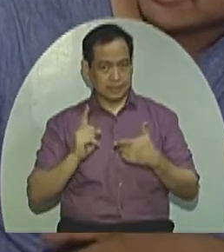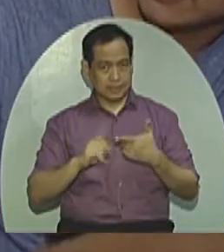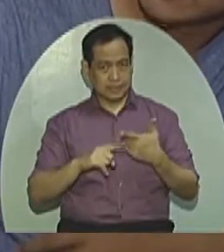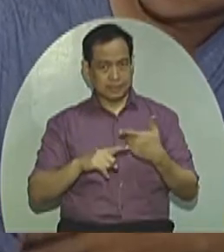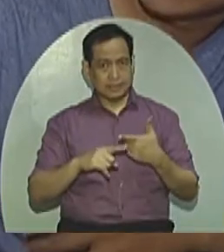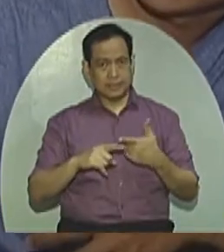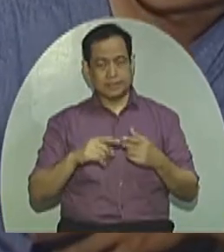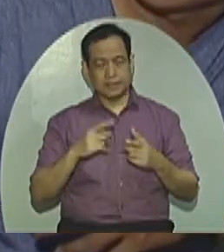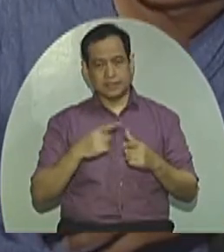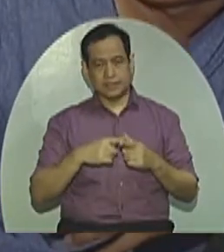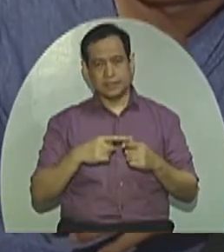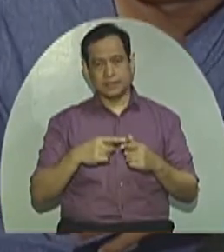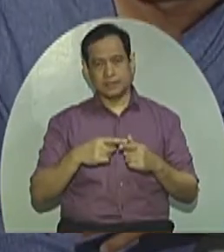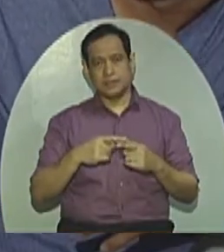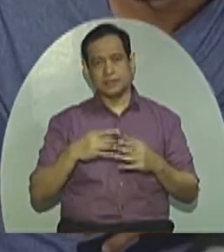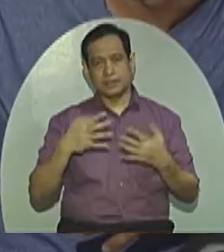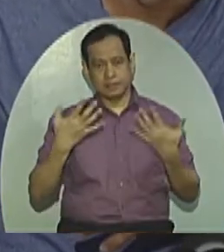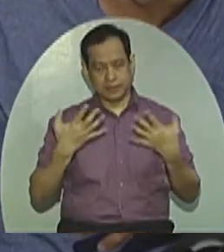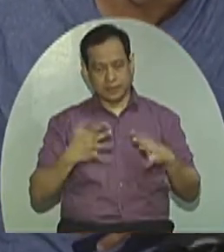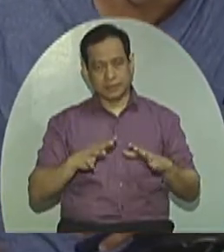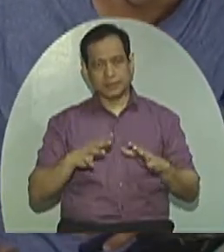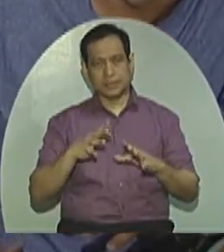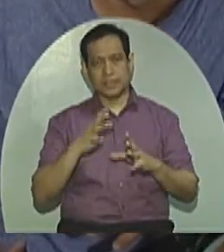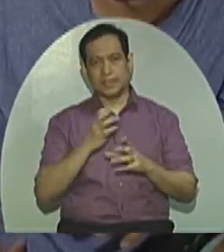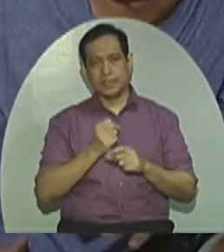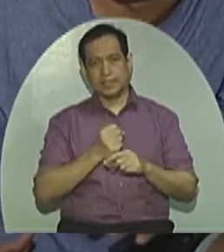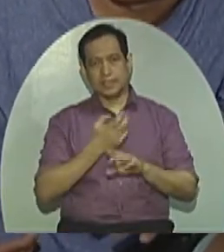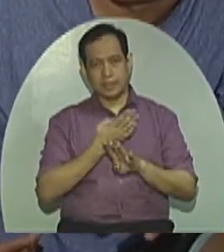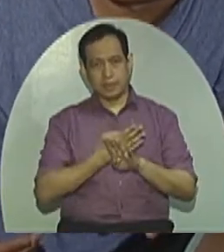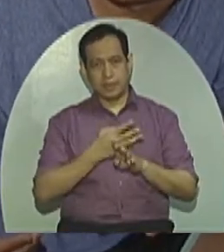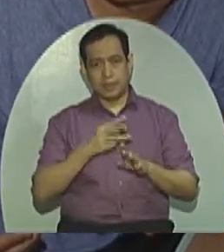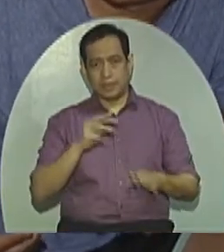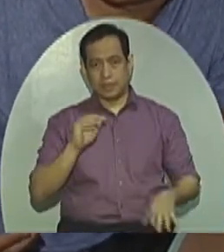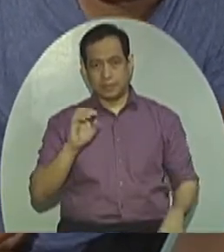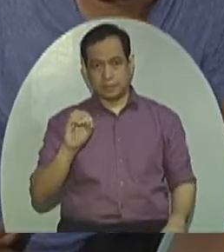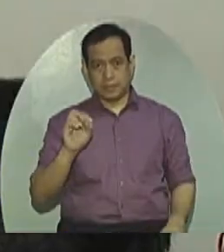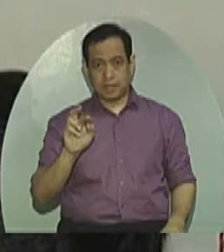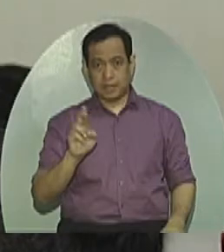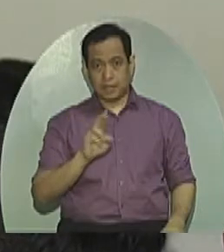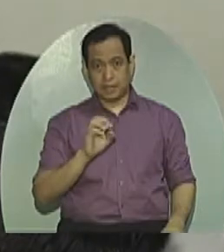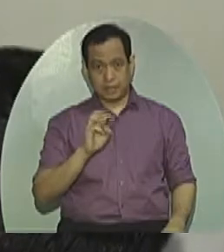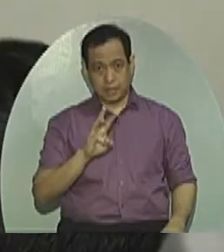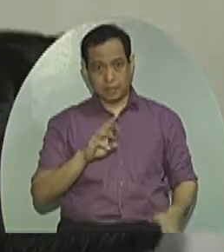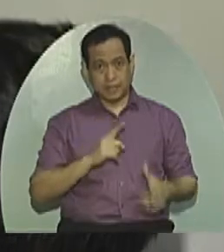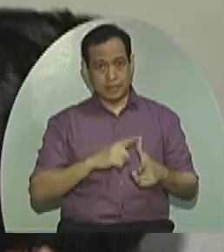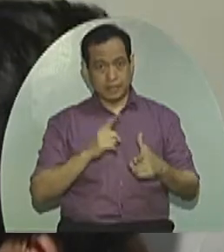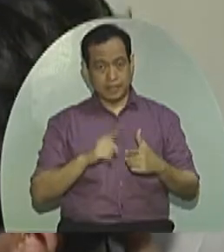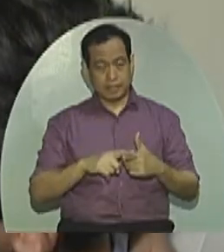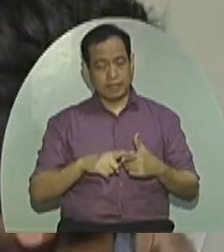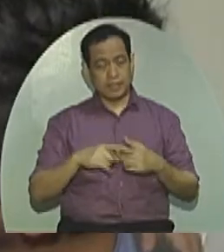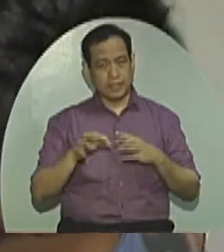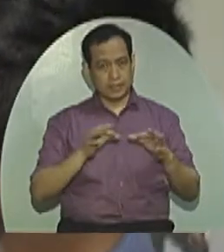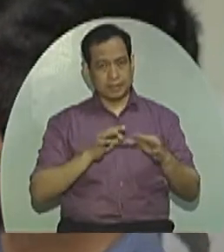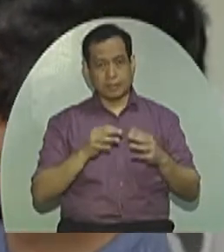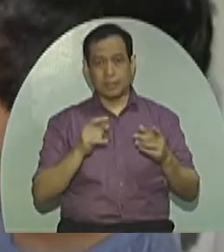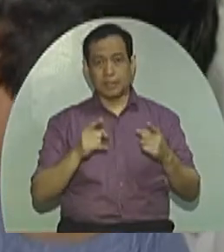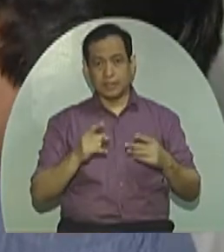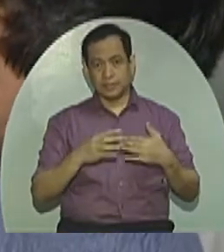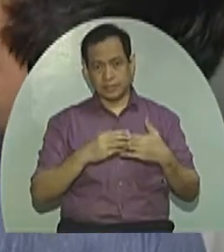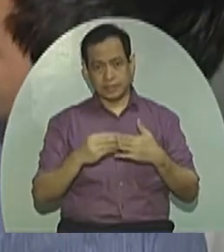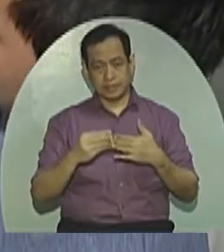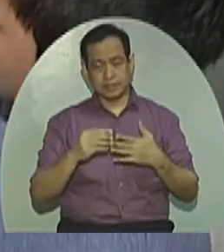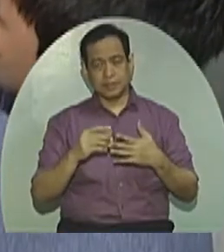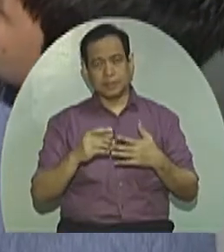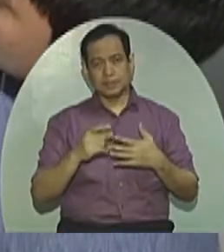Nung chinek po siya, kinuhanan siya ng bone marrow, pinaliwanag din po sa amin na na yung